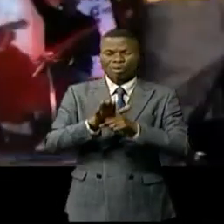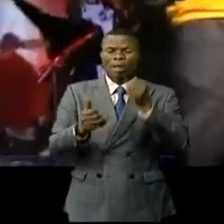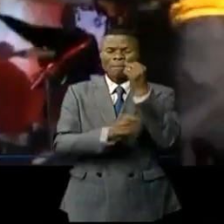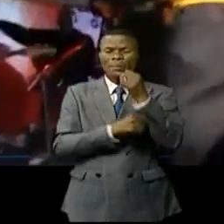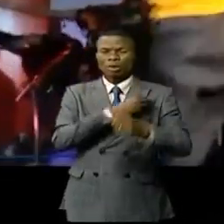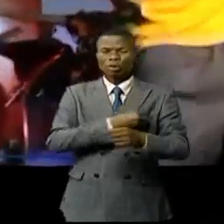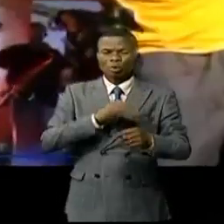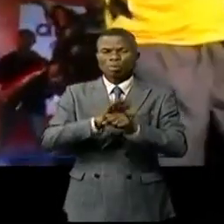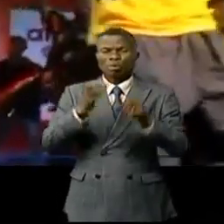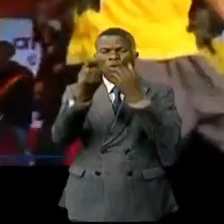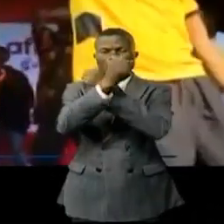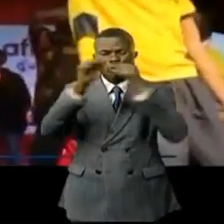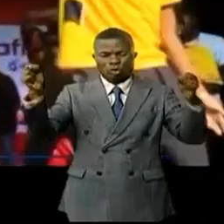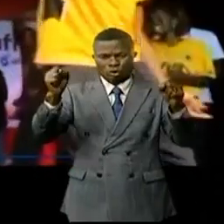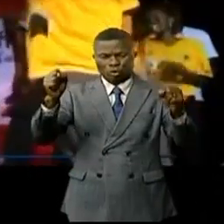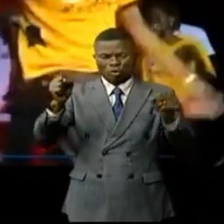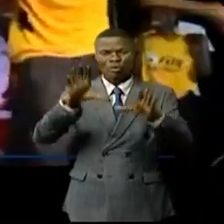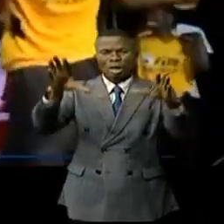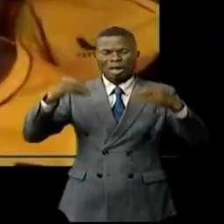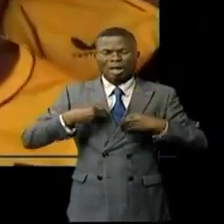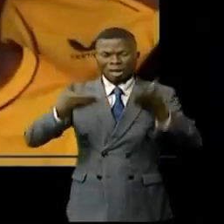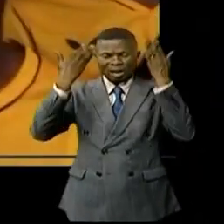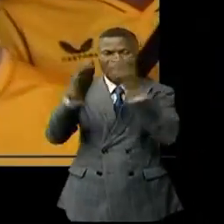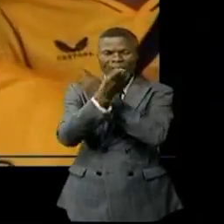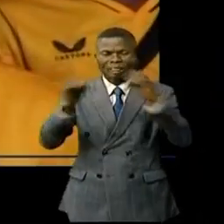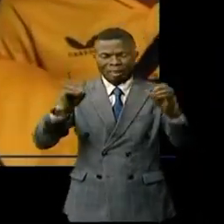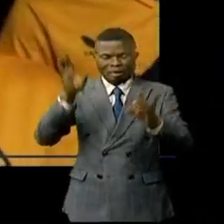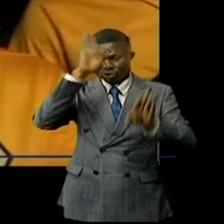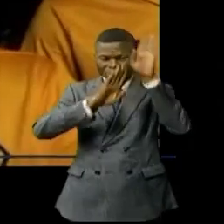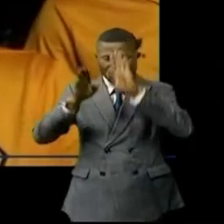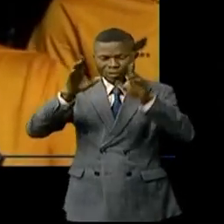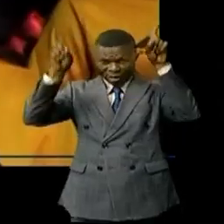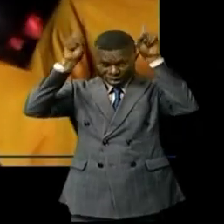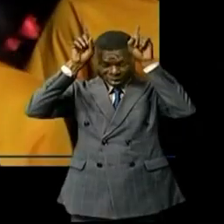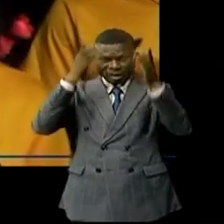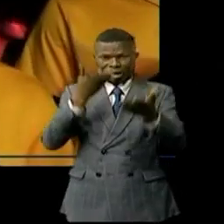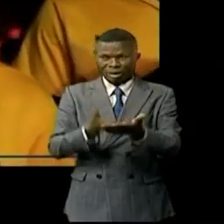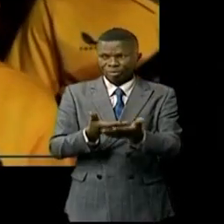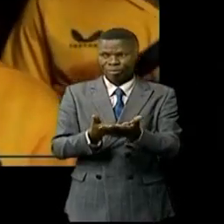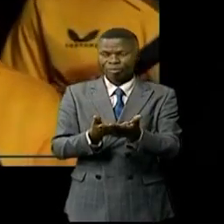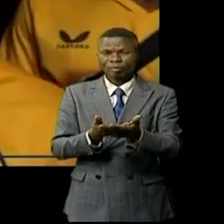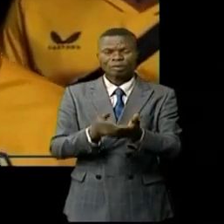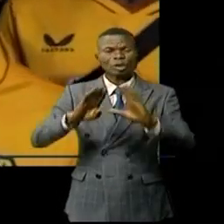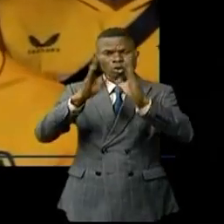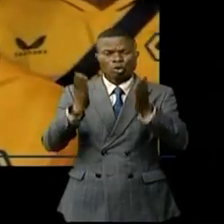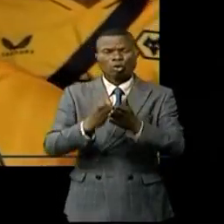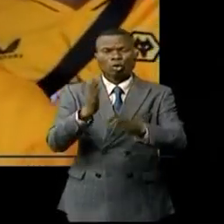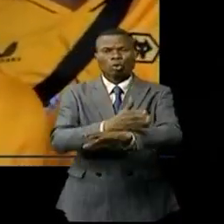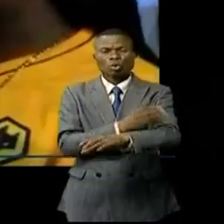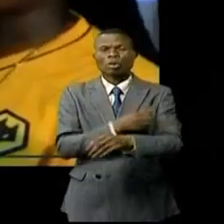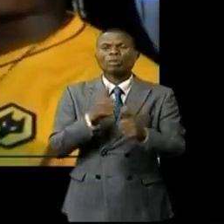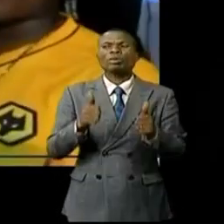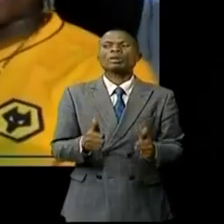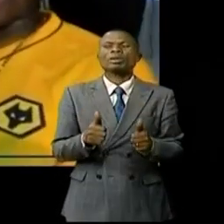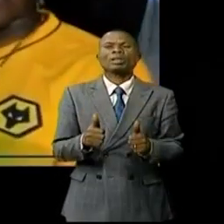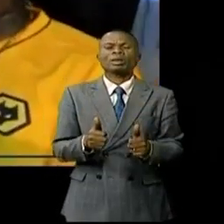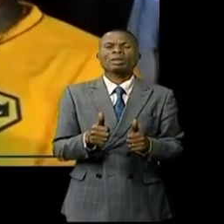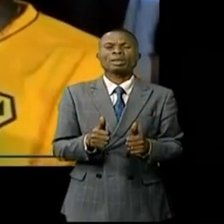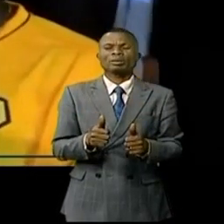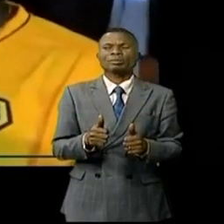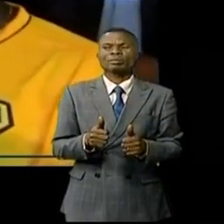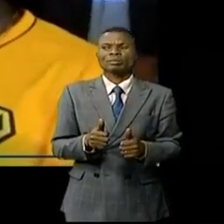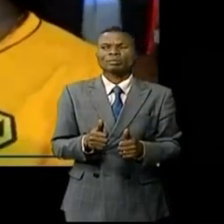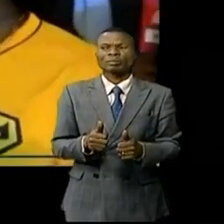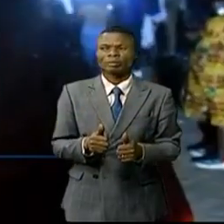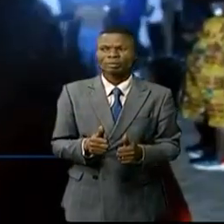soit gagnées au Seigneur, soit délivrées des tourments sataniques. Ça s'est bien passé. Ok. Et membre de